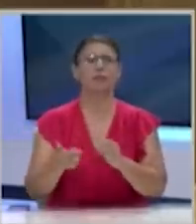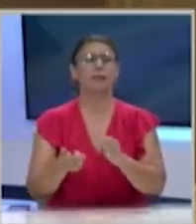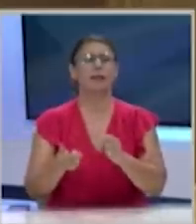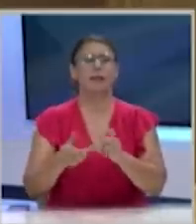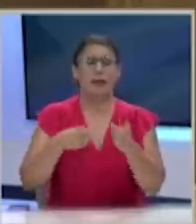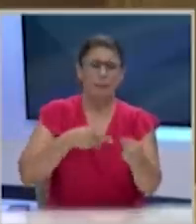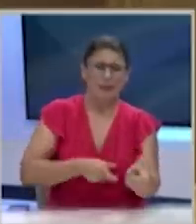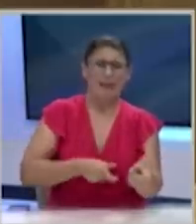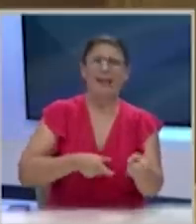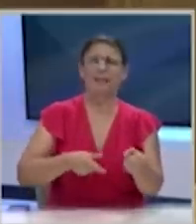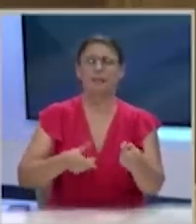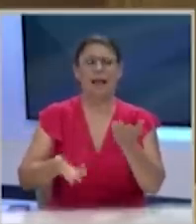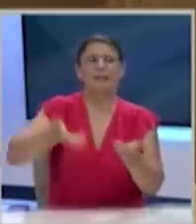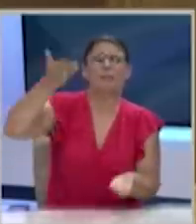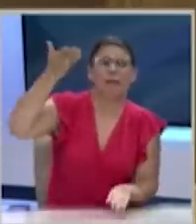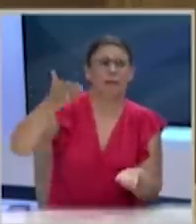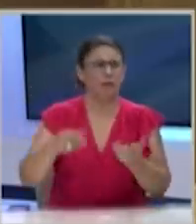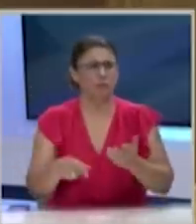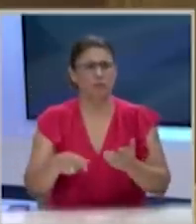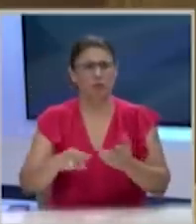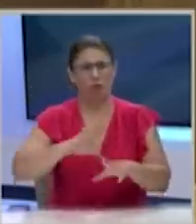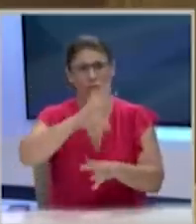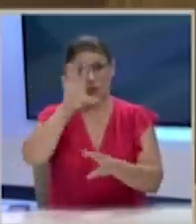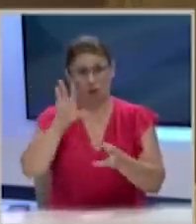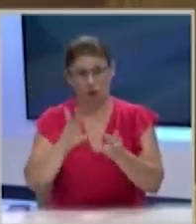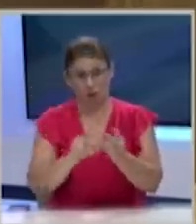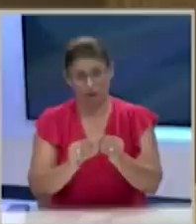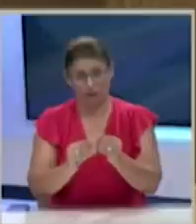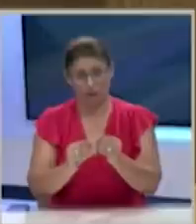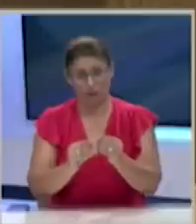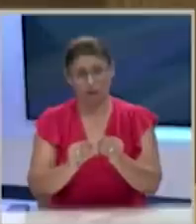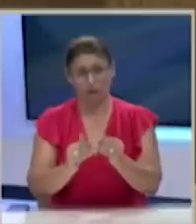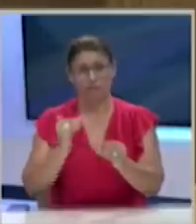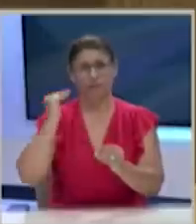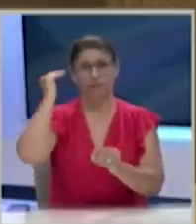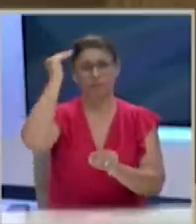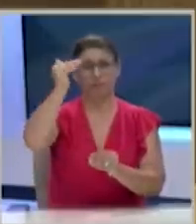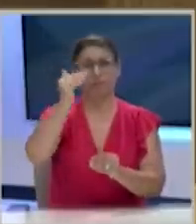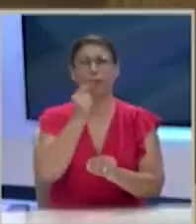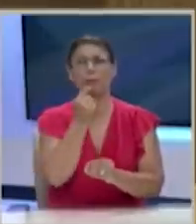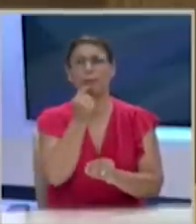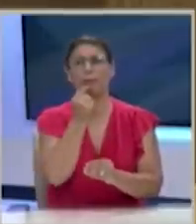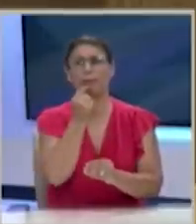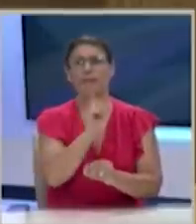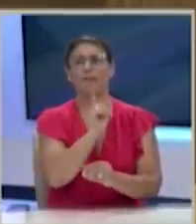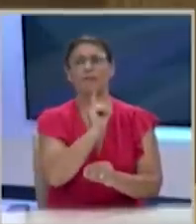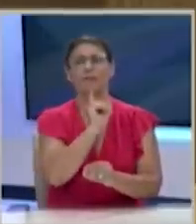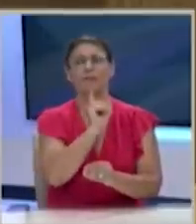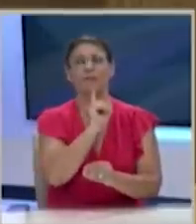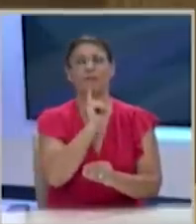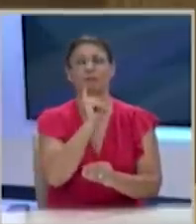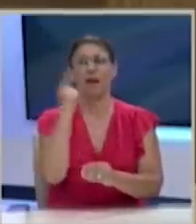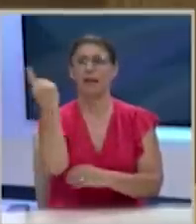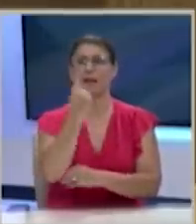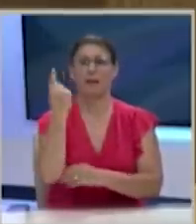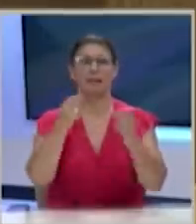απειλές, όλα αυτά που λέτε με απόγειο την καραμέλα της κλιματικής κρίσης. Ξέρετε,